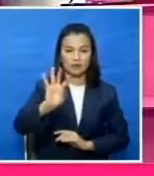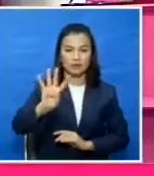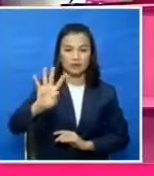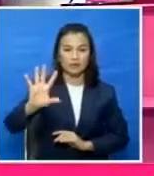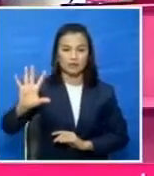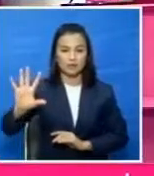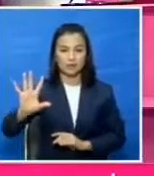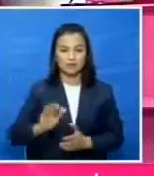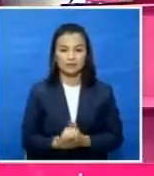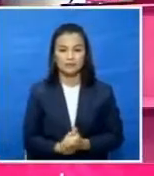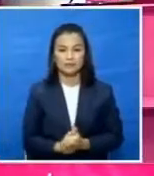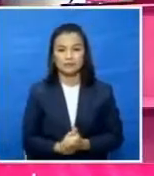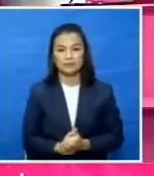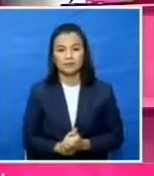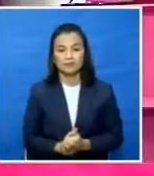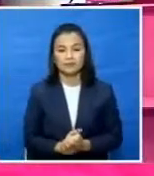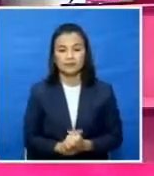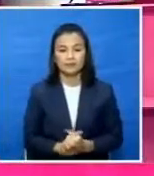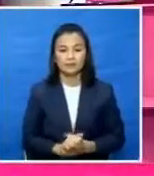1689455